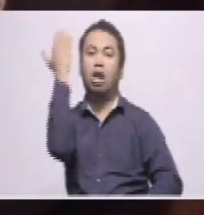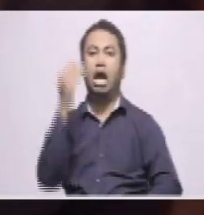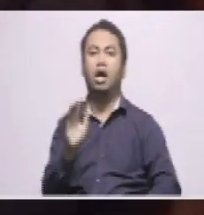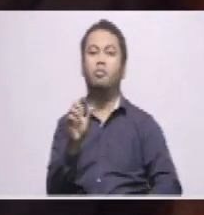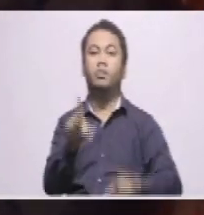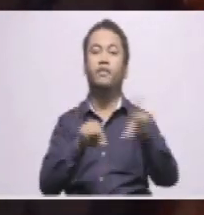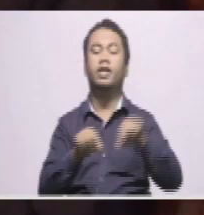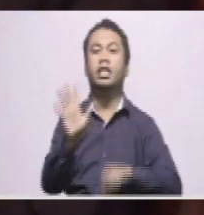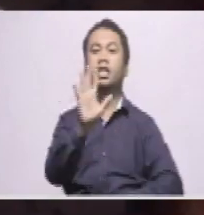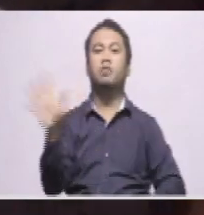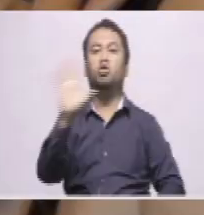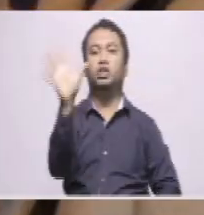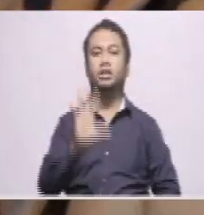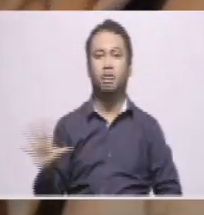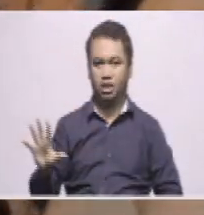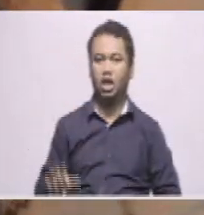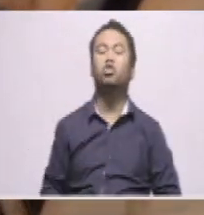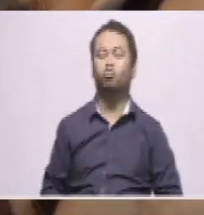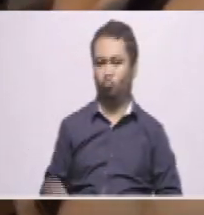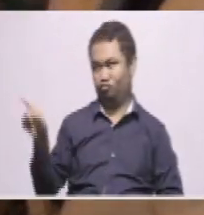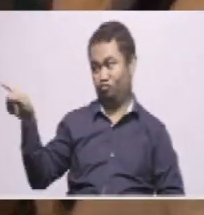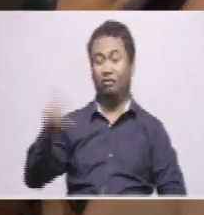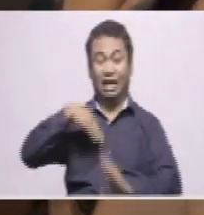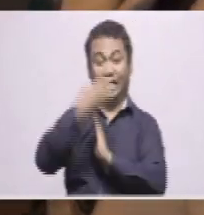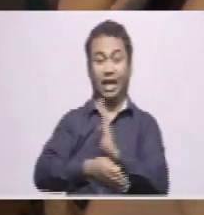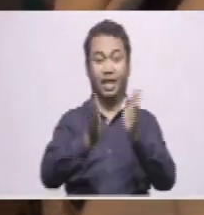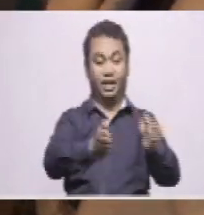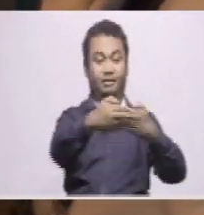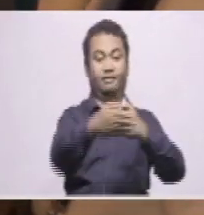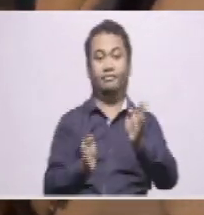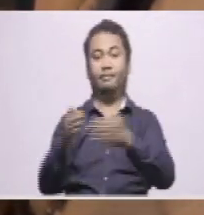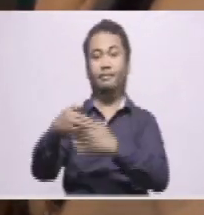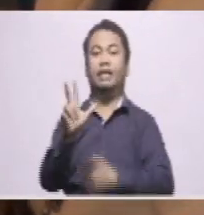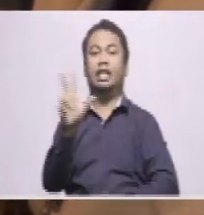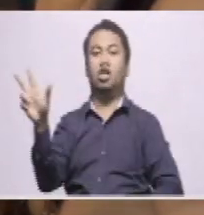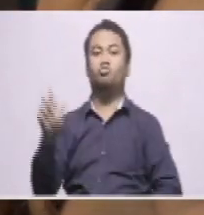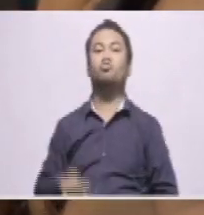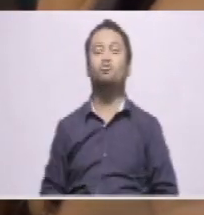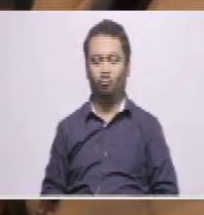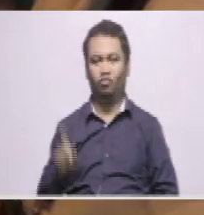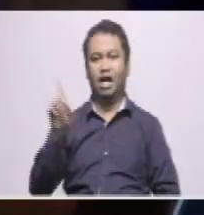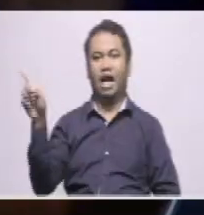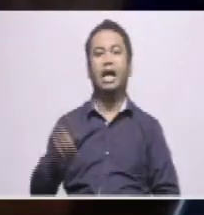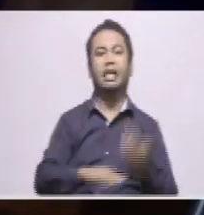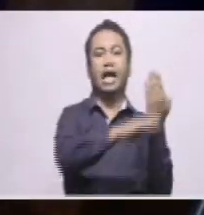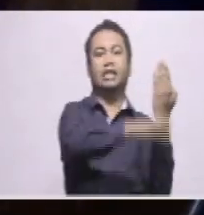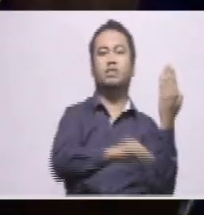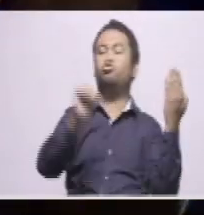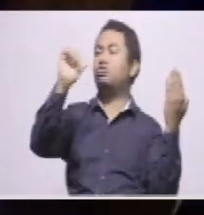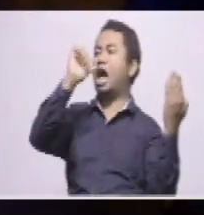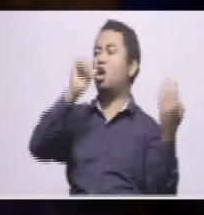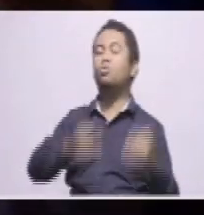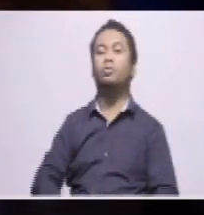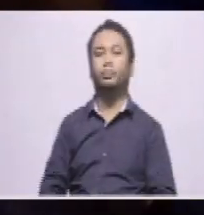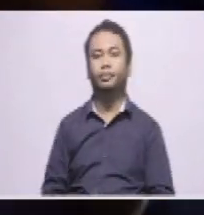500 iray amin'ireo birao mpifidianana 30 mandrafitra ny kominina Fianarivo distrika Antananarivo Atsimondrano. Eto tapotanana izao dia